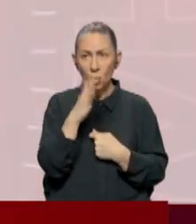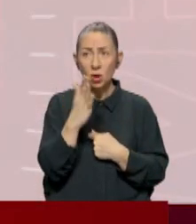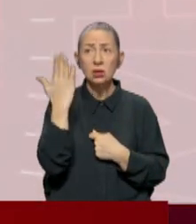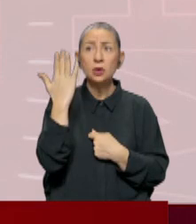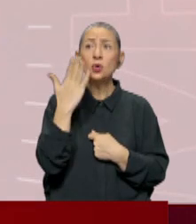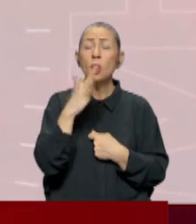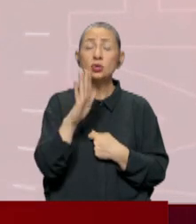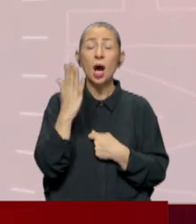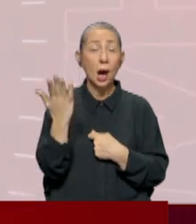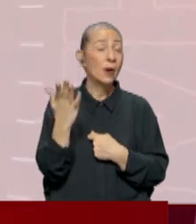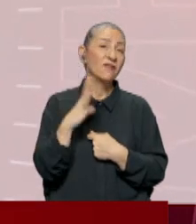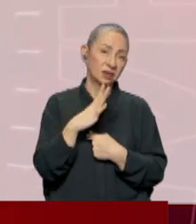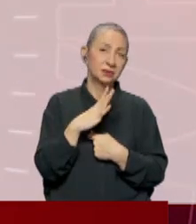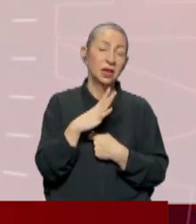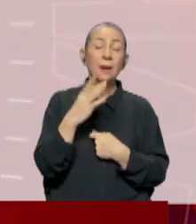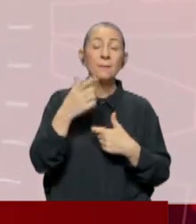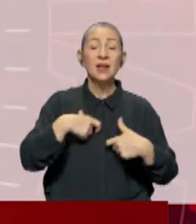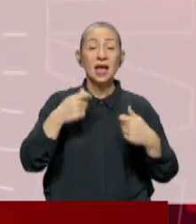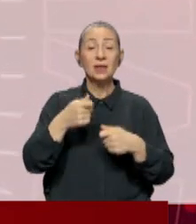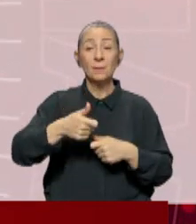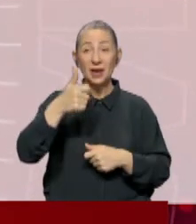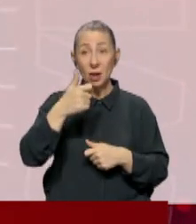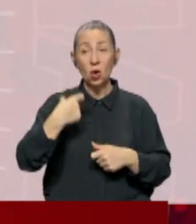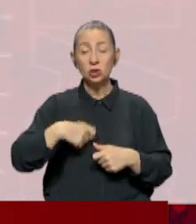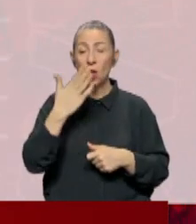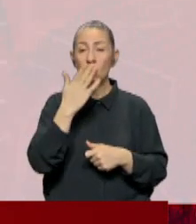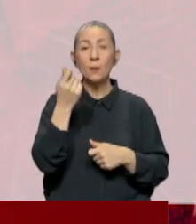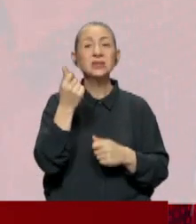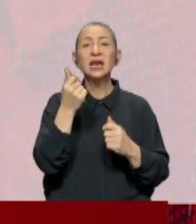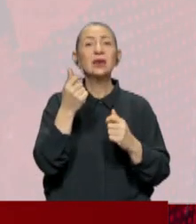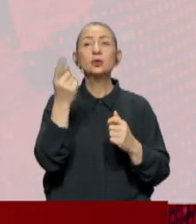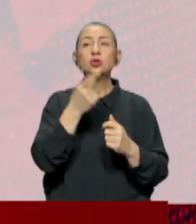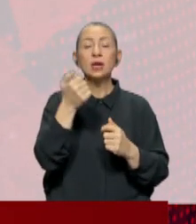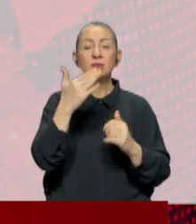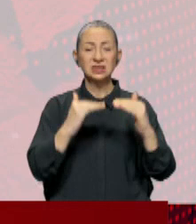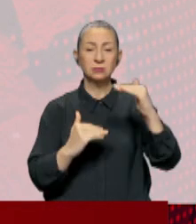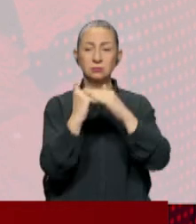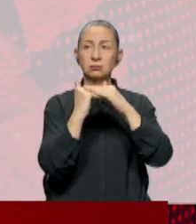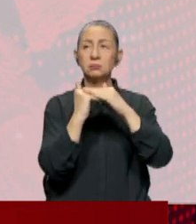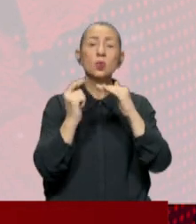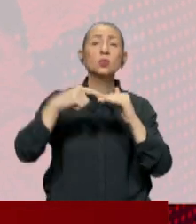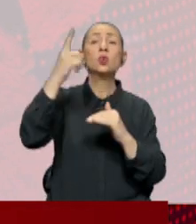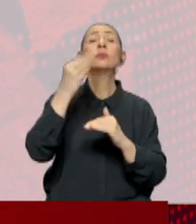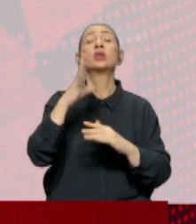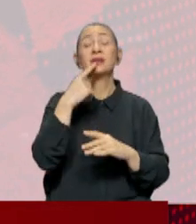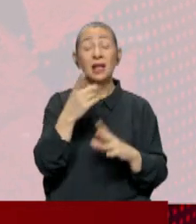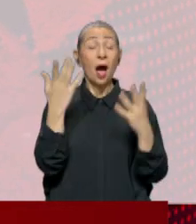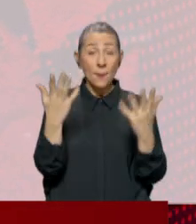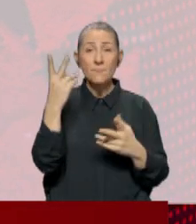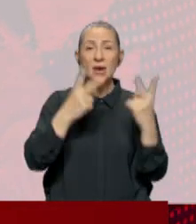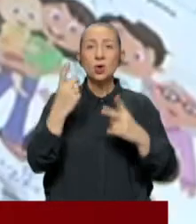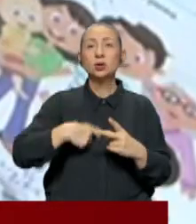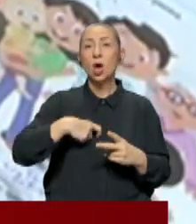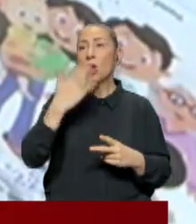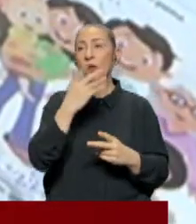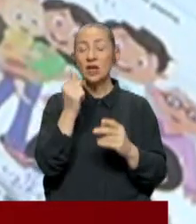önce yoktu ama artık var. Milli Eğitim Bakanlığı özel okul ücretlerine zammı %65 ile sınırlandırdı ama bazı özel okullar